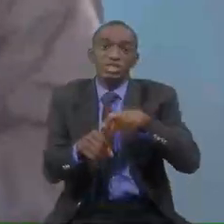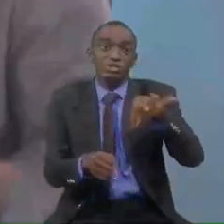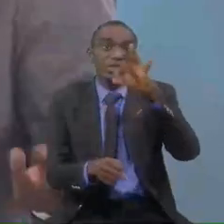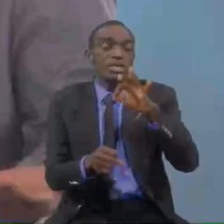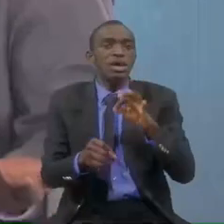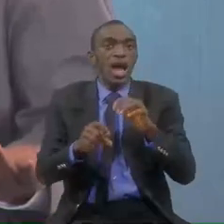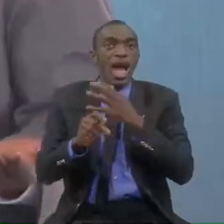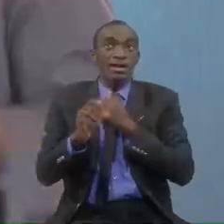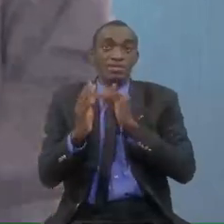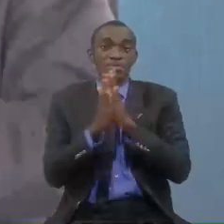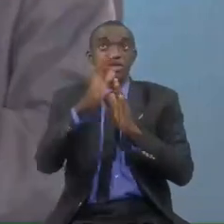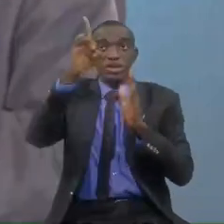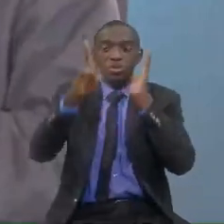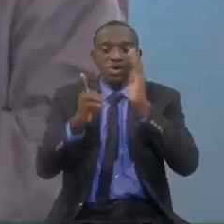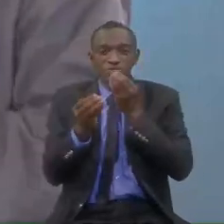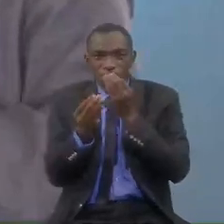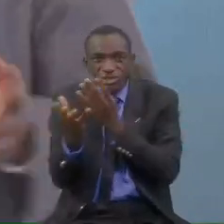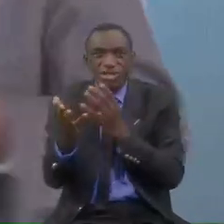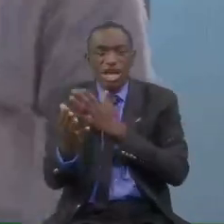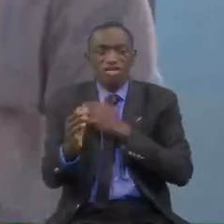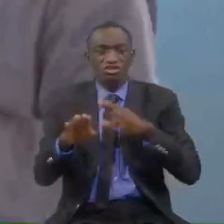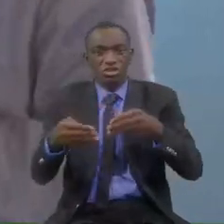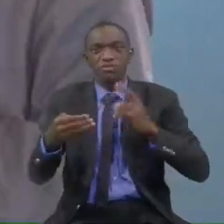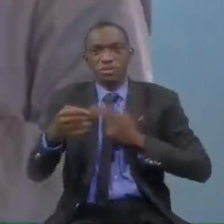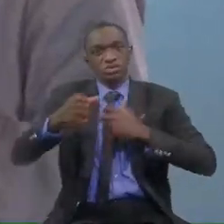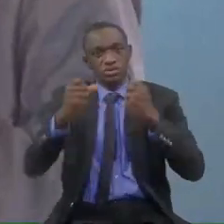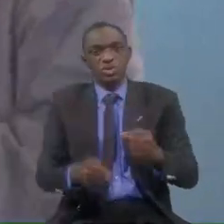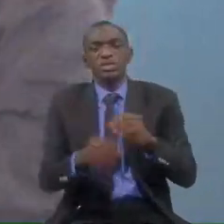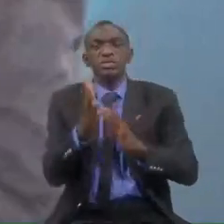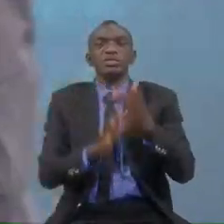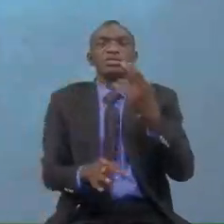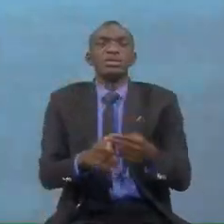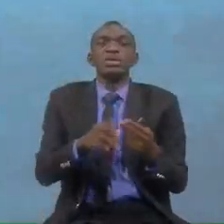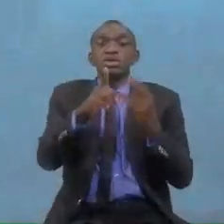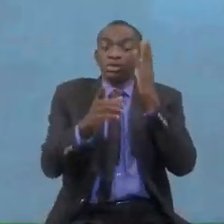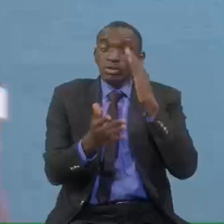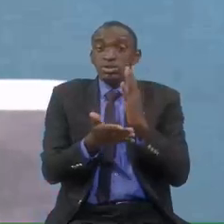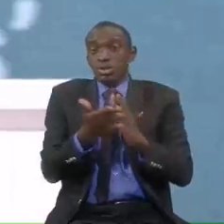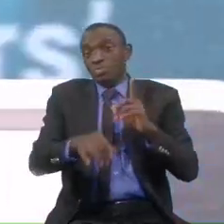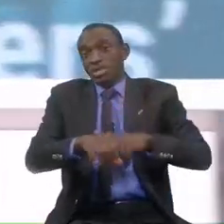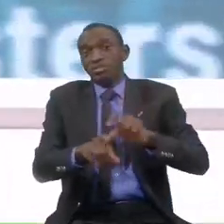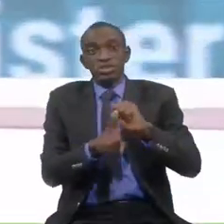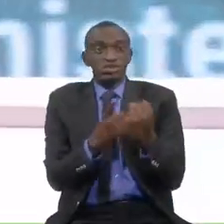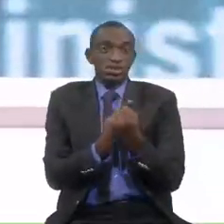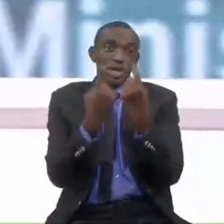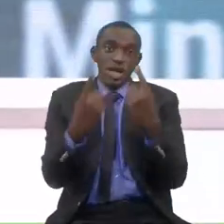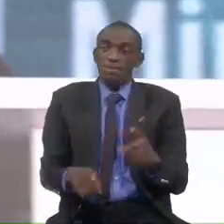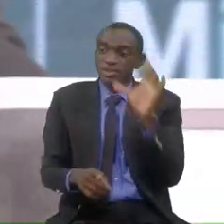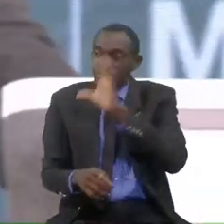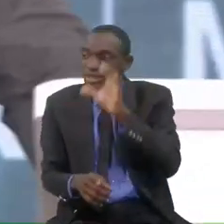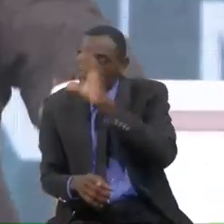les situations se présentent. Peut-être on espère un prédicateur et le prédicateur n'est pas là. Et